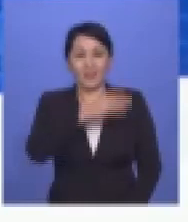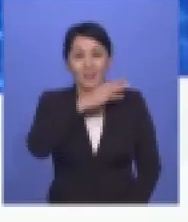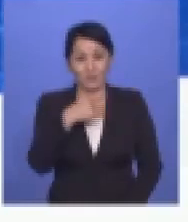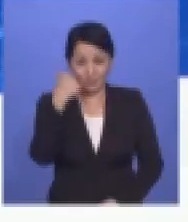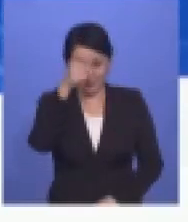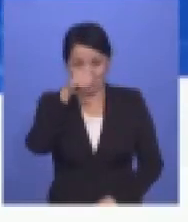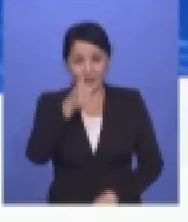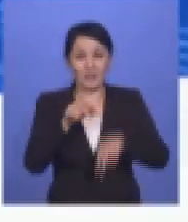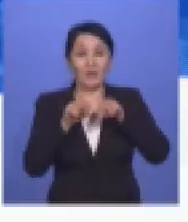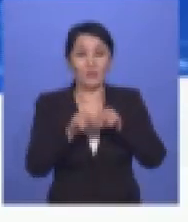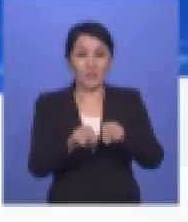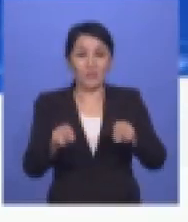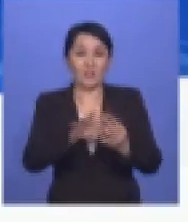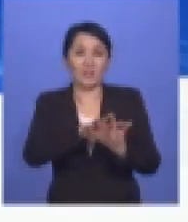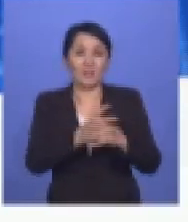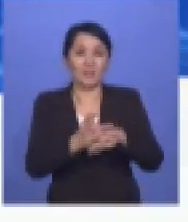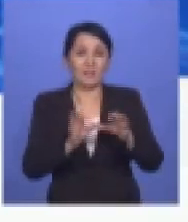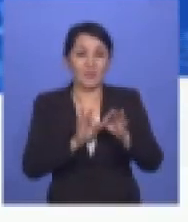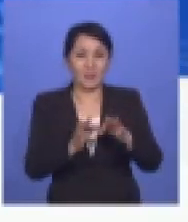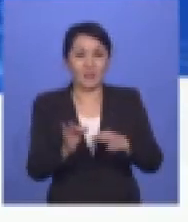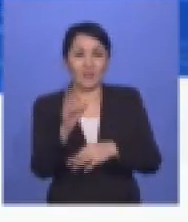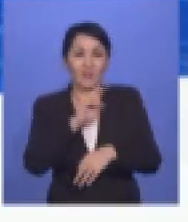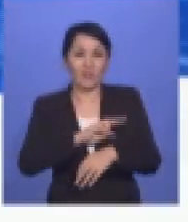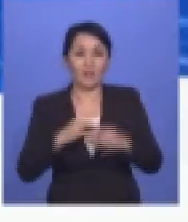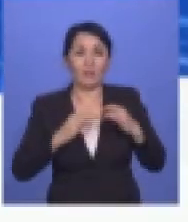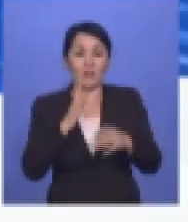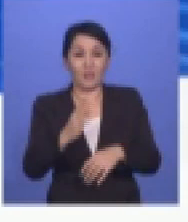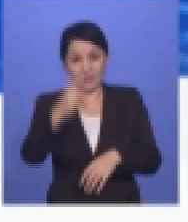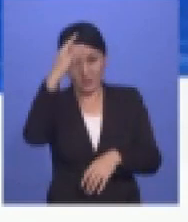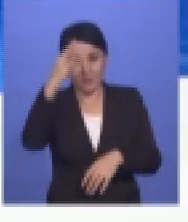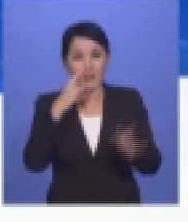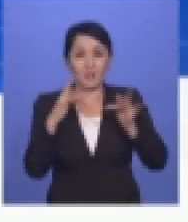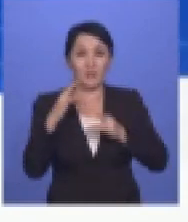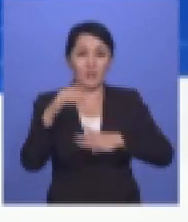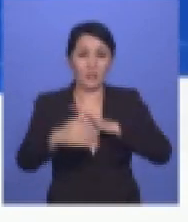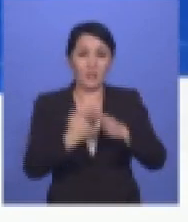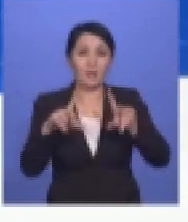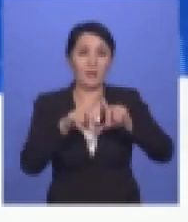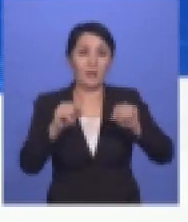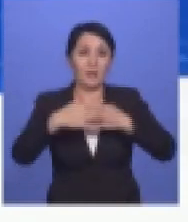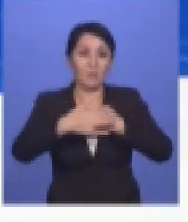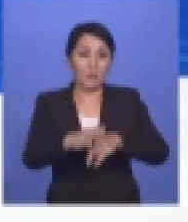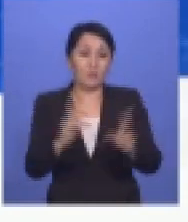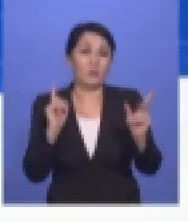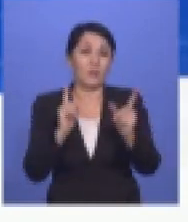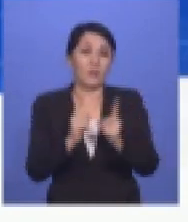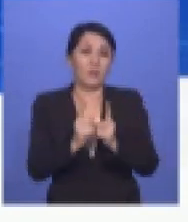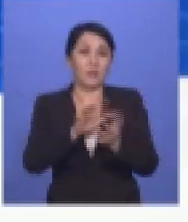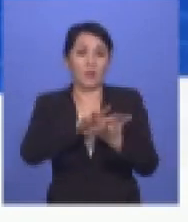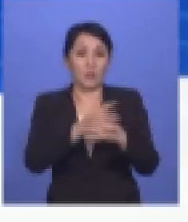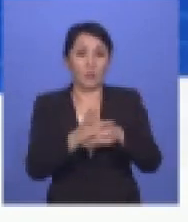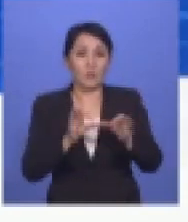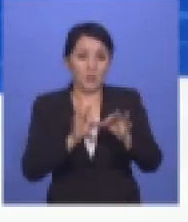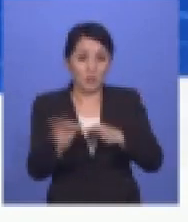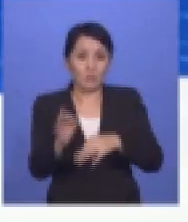Көп жылға дәстүрге сай Петропавлда ауыл шаруашылығы саласы қызметкерлерінің күні аталып өтті. Қазақ театрының жаңадан ашылған ғимаратында бас қосқан